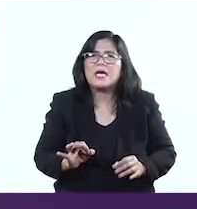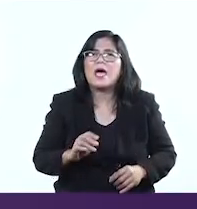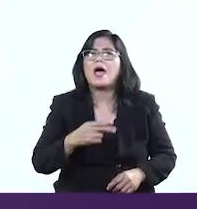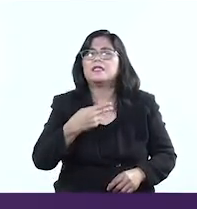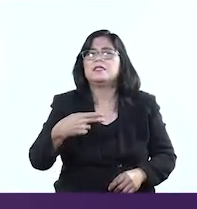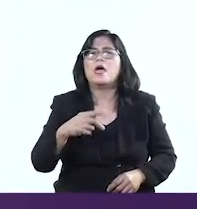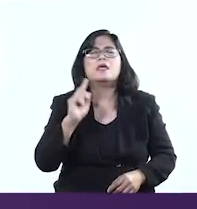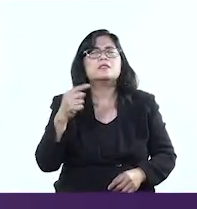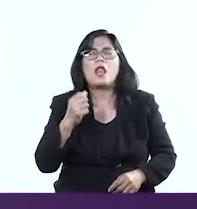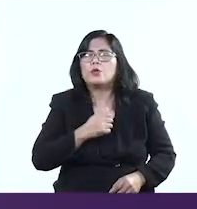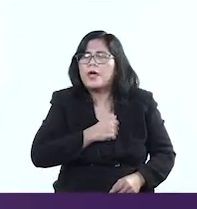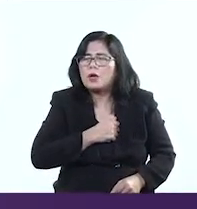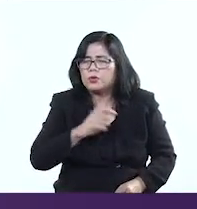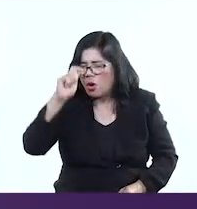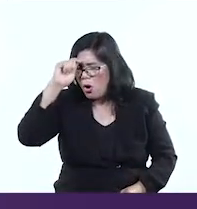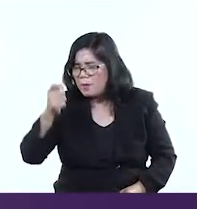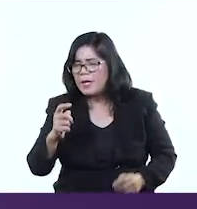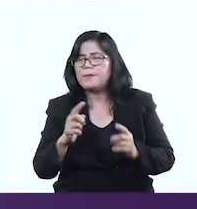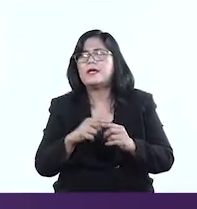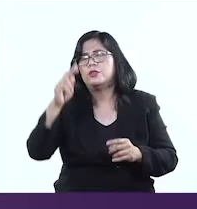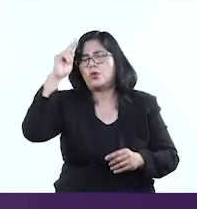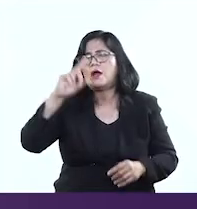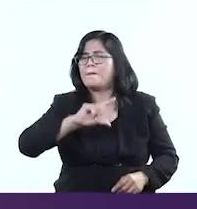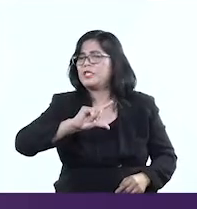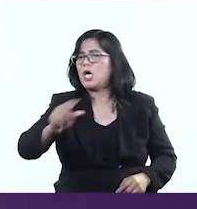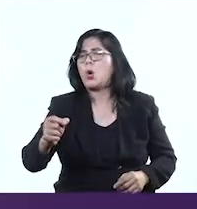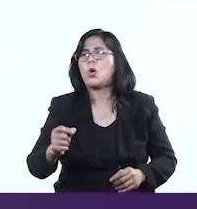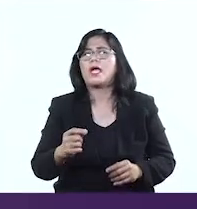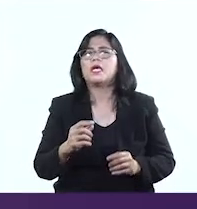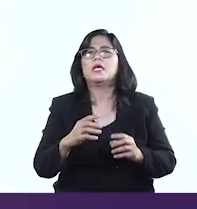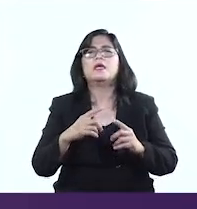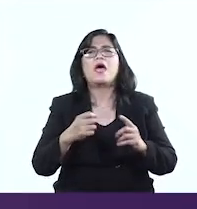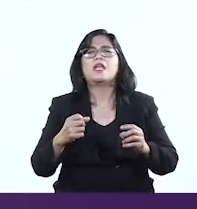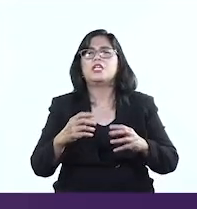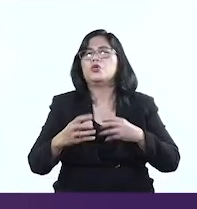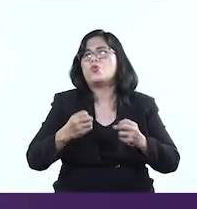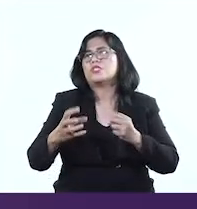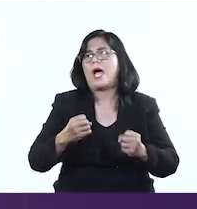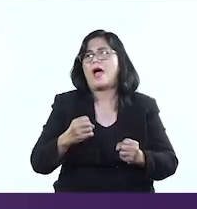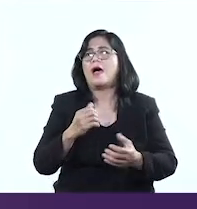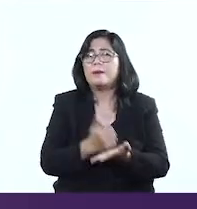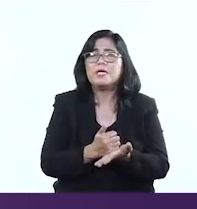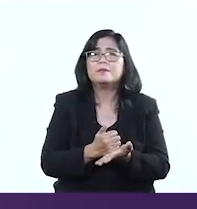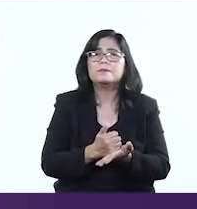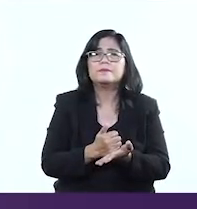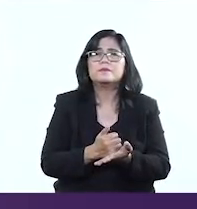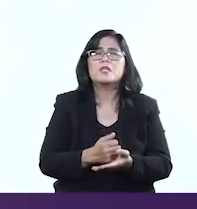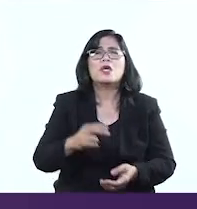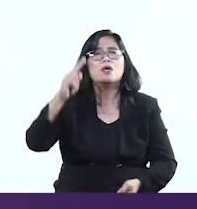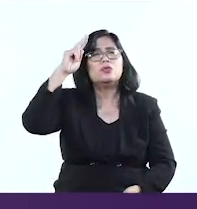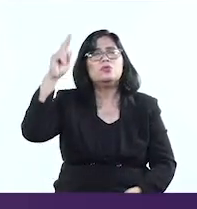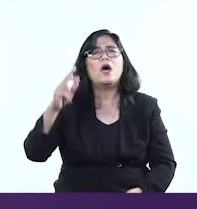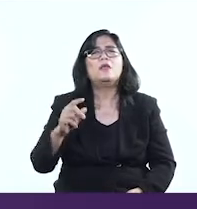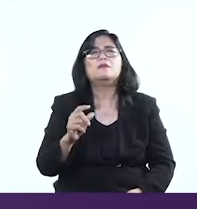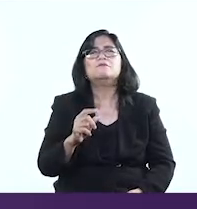Tuhan Hai menjauhkan diri dosa itu mana Hai Tuhan untuk apa saya dapatkan